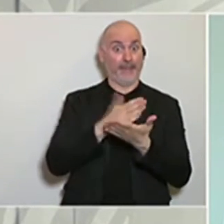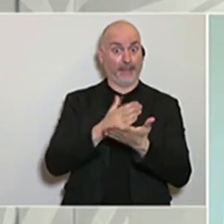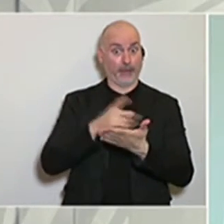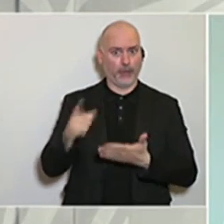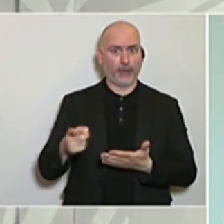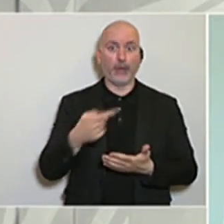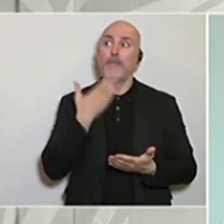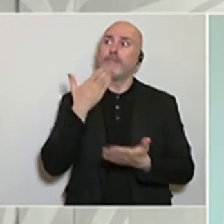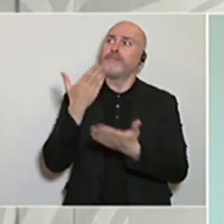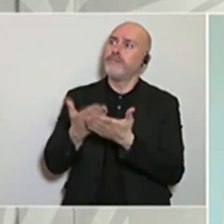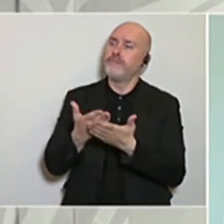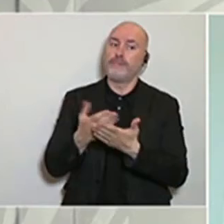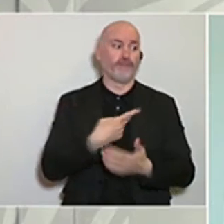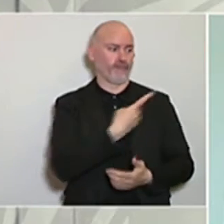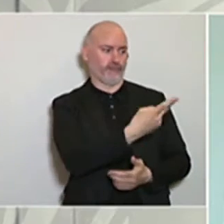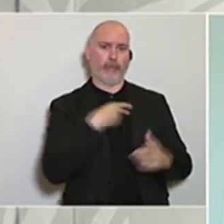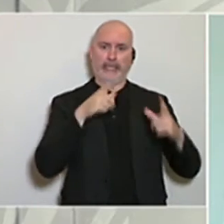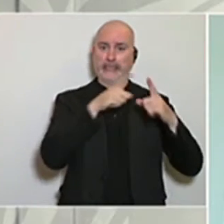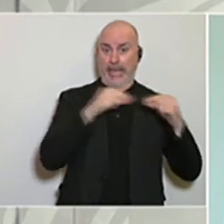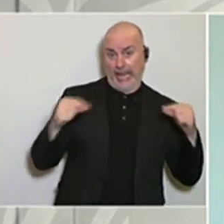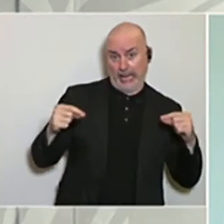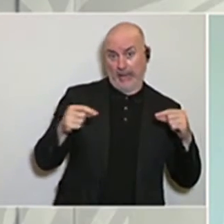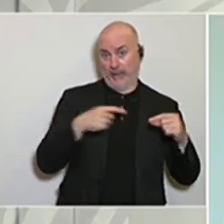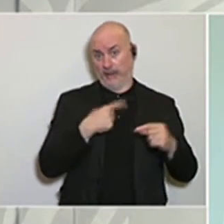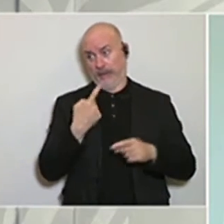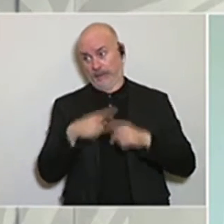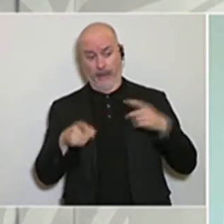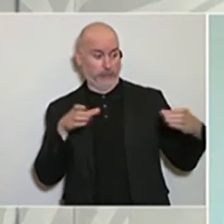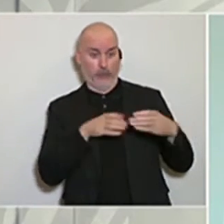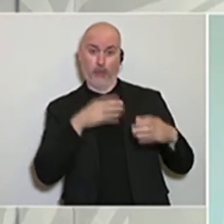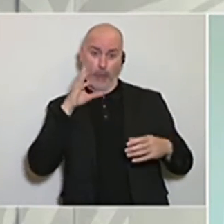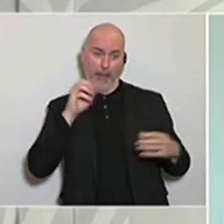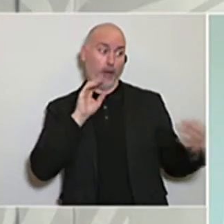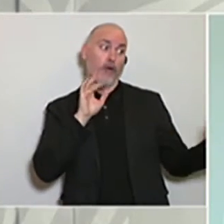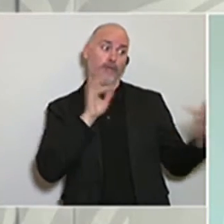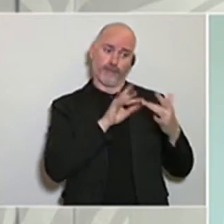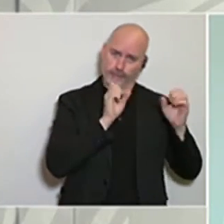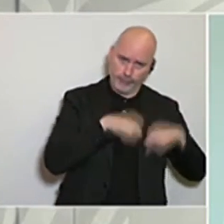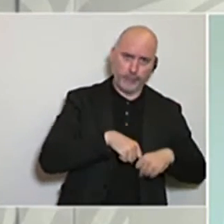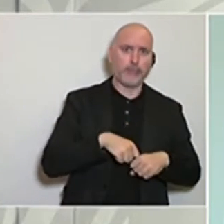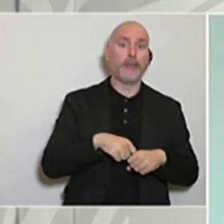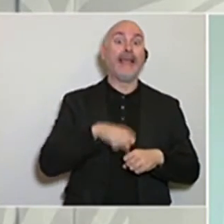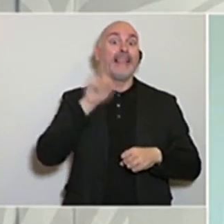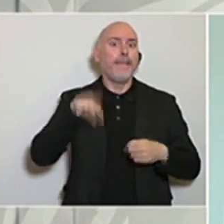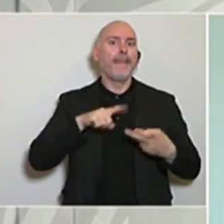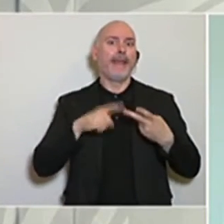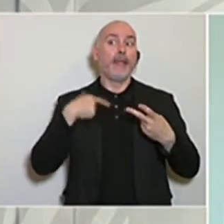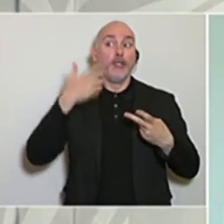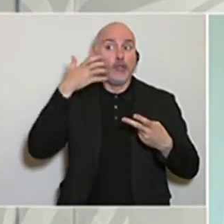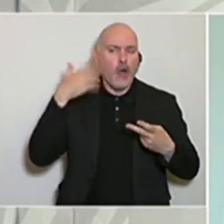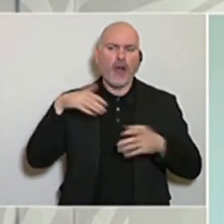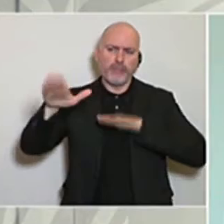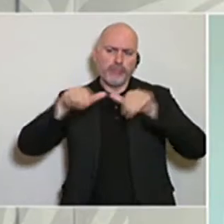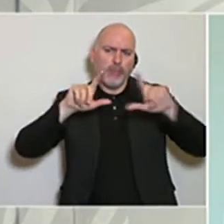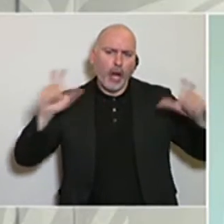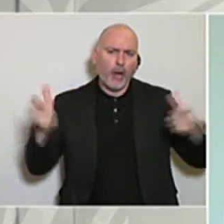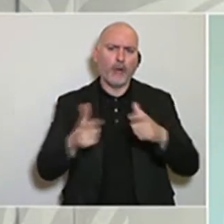és compartida pels dos socis del govern i, per altra banda, si el president Torra té previst tornar a reunir partits i entitats